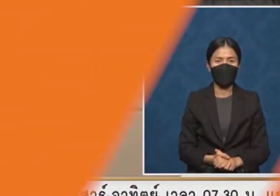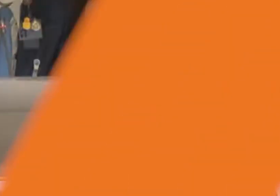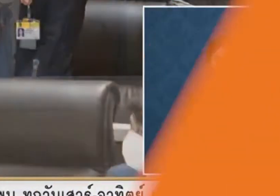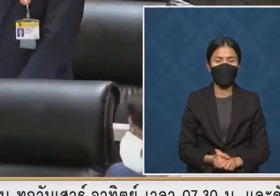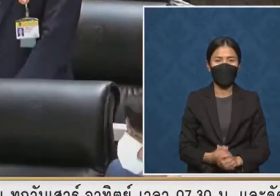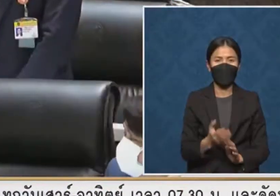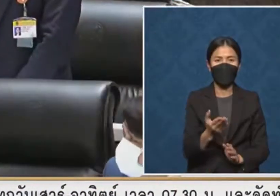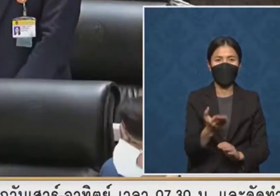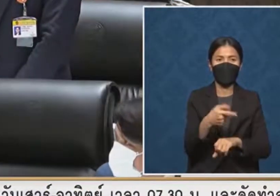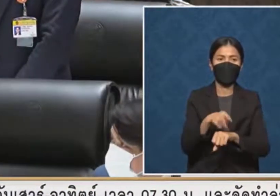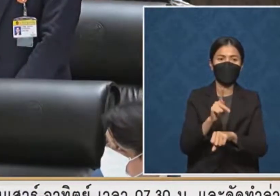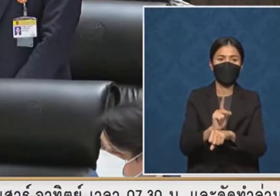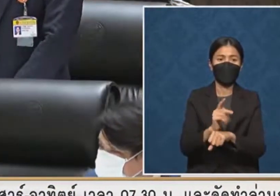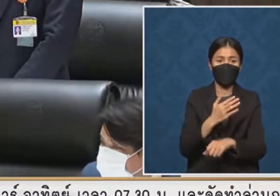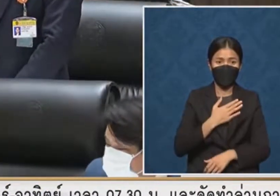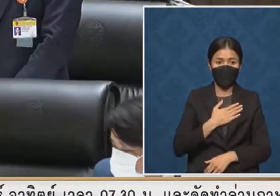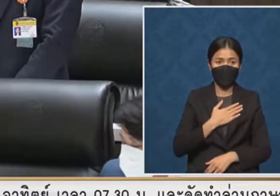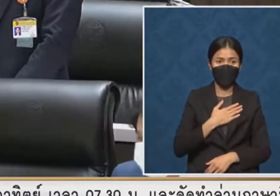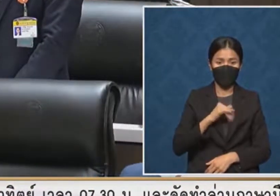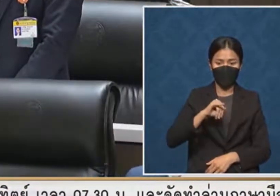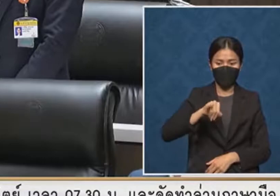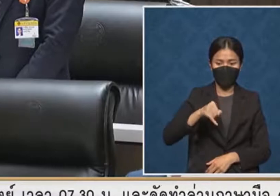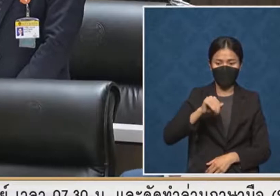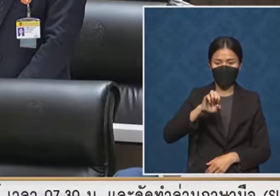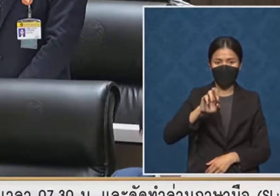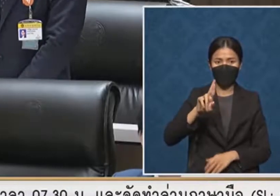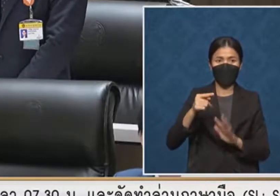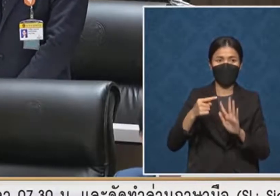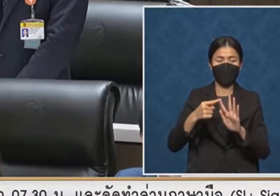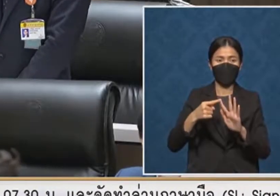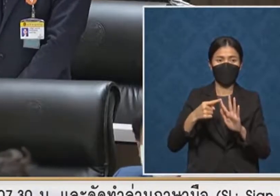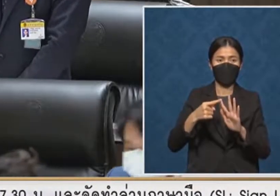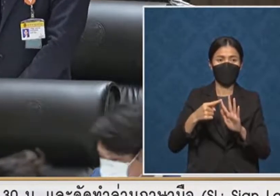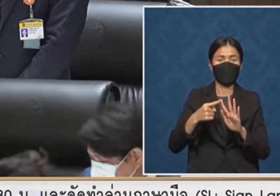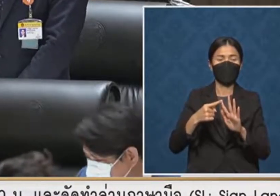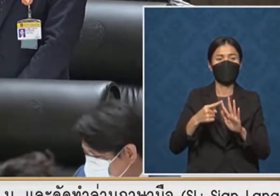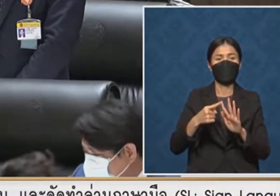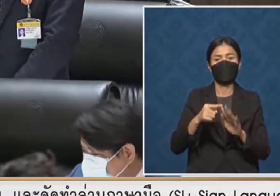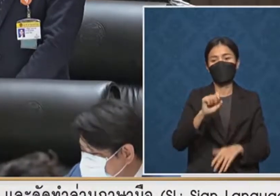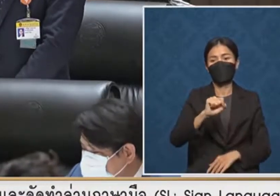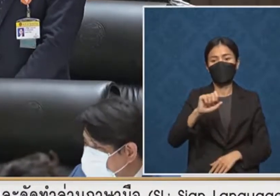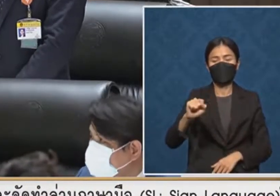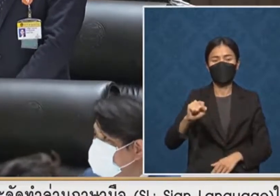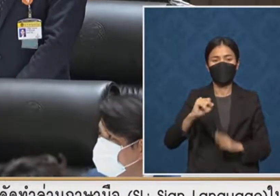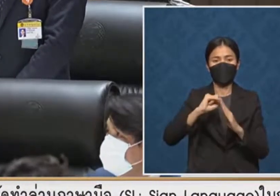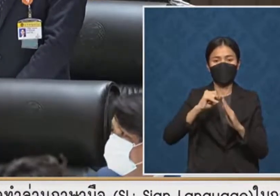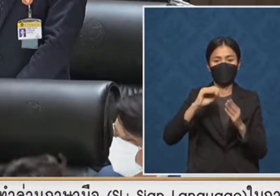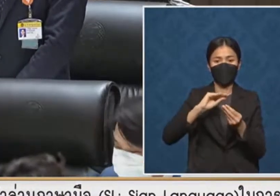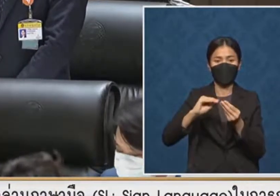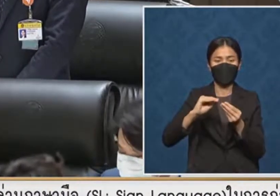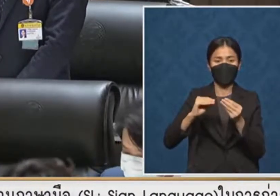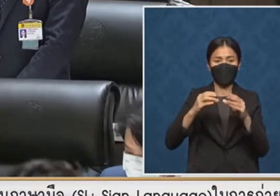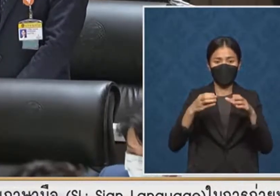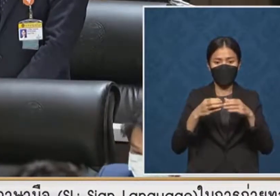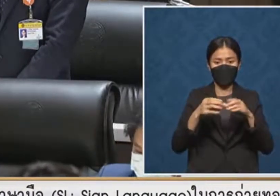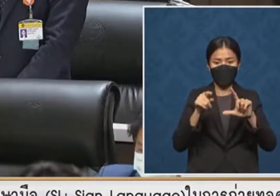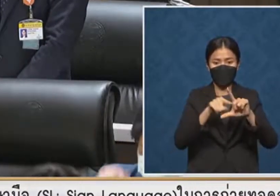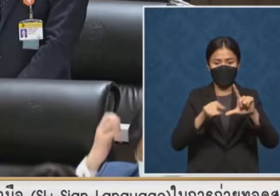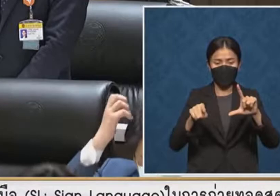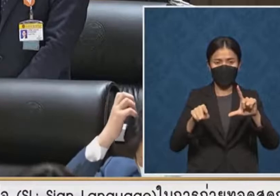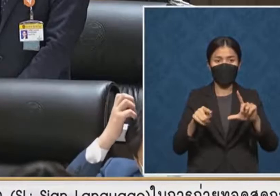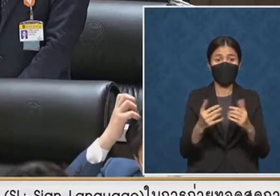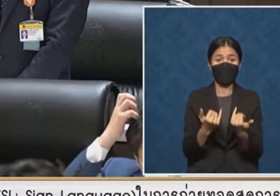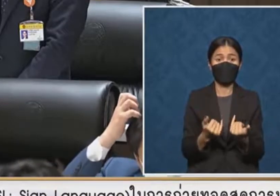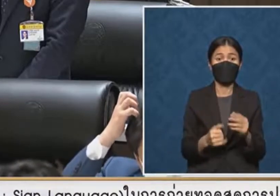เรีนธรรธานสภาพที่ขอรบครผม จ.รัทองสุวร์ผู้แทน รัศดร จ.ศ.ศ.ศ.ภั 9 ครับธรรธานครั 7 นาทีกับมาตรา 7 ของผมครั